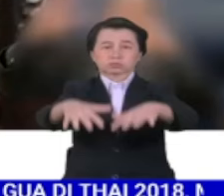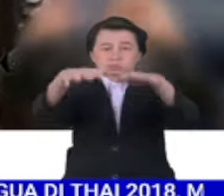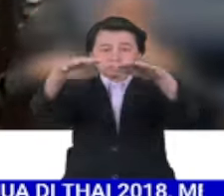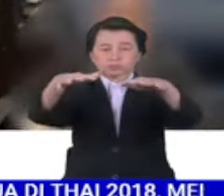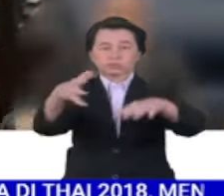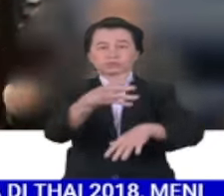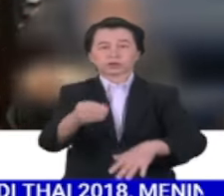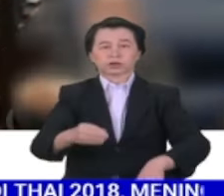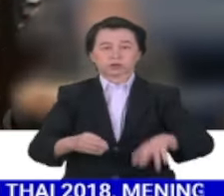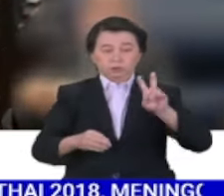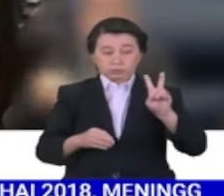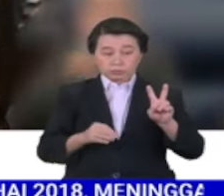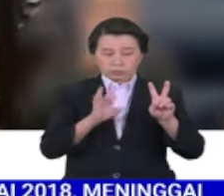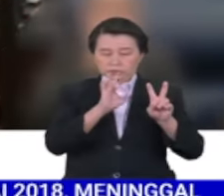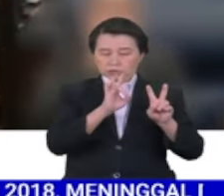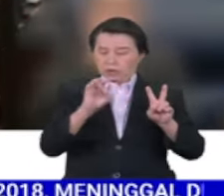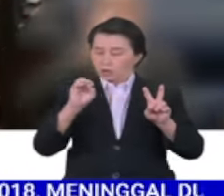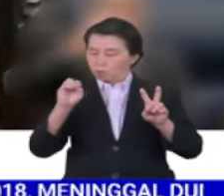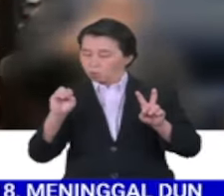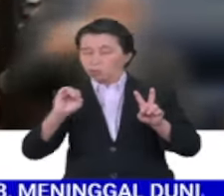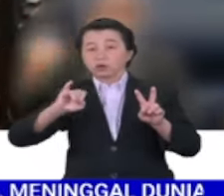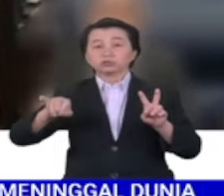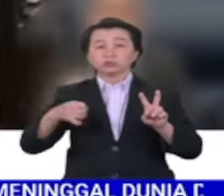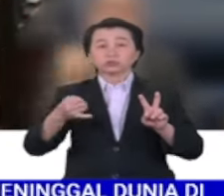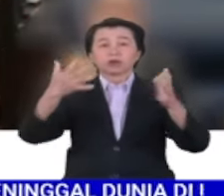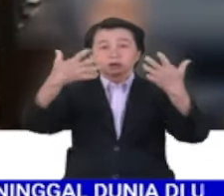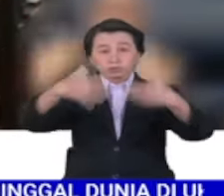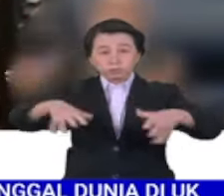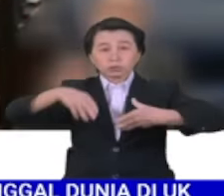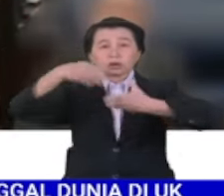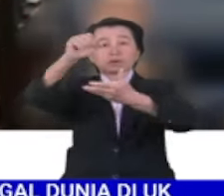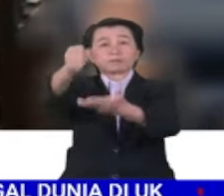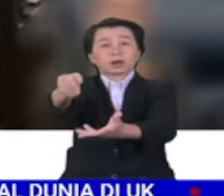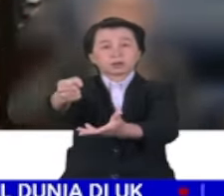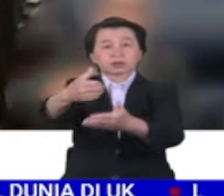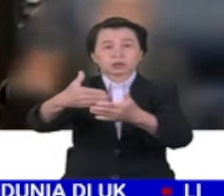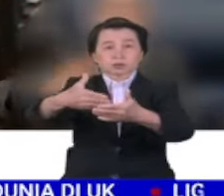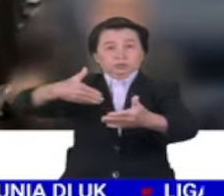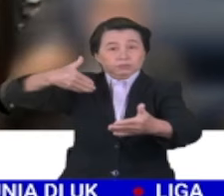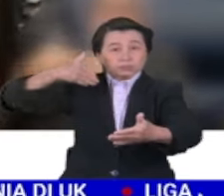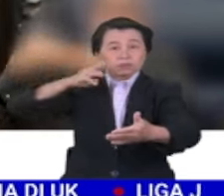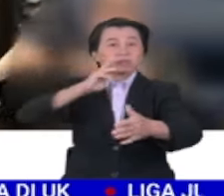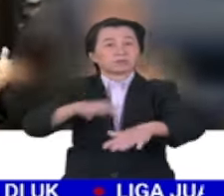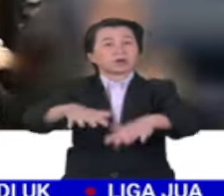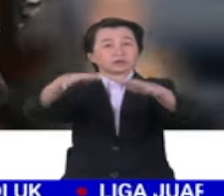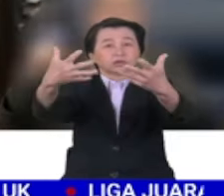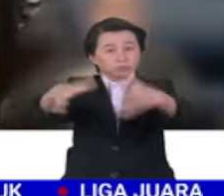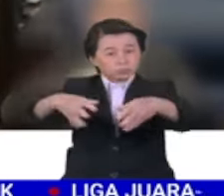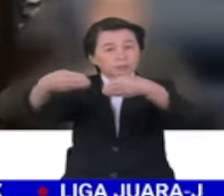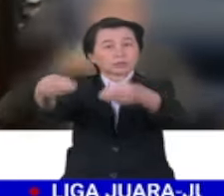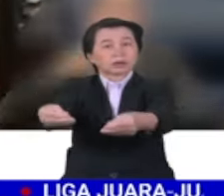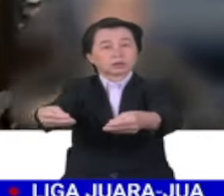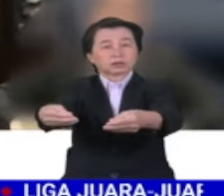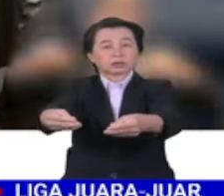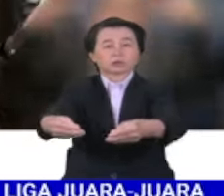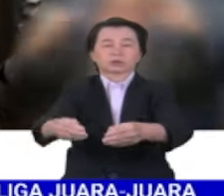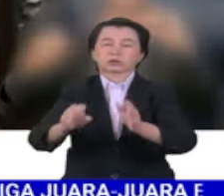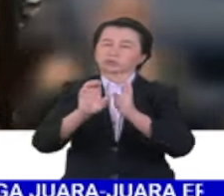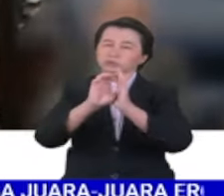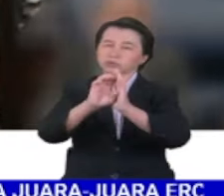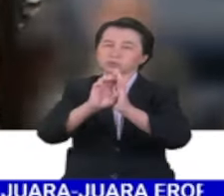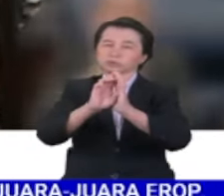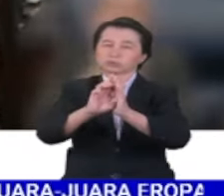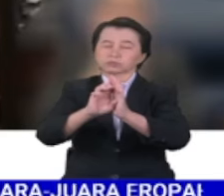280 juta telah disalurkan sebelum musim banjir umpamanya untuk